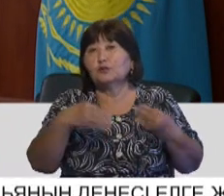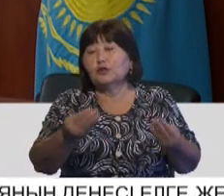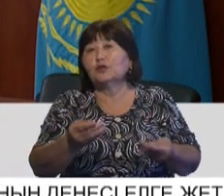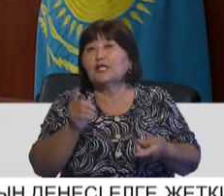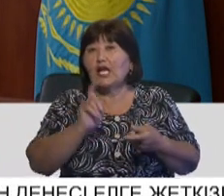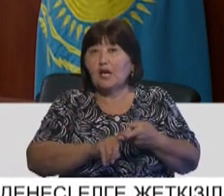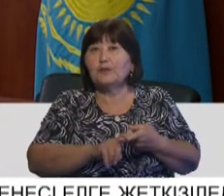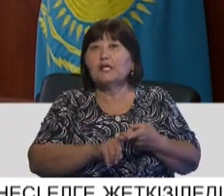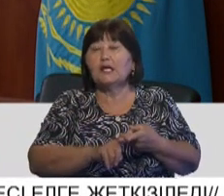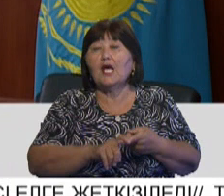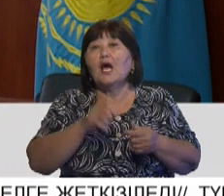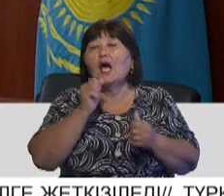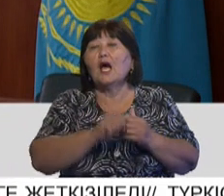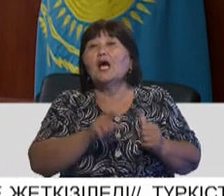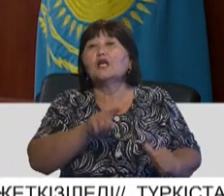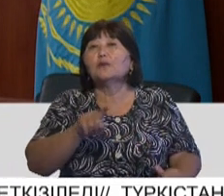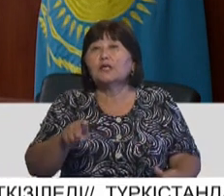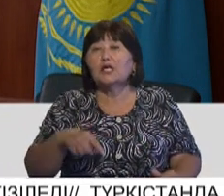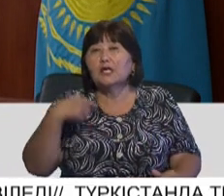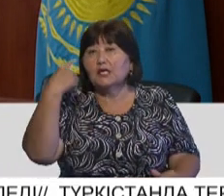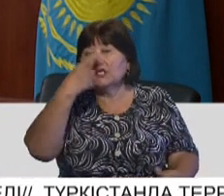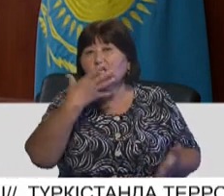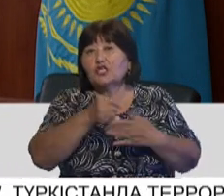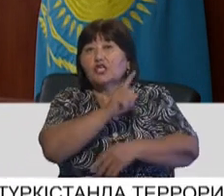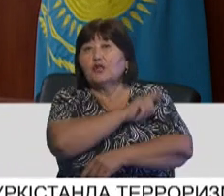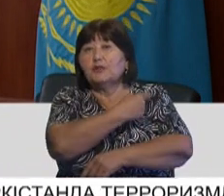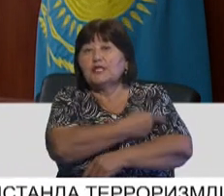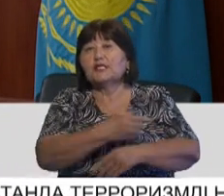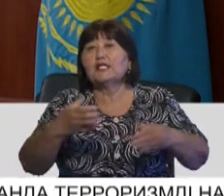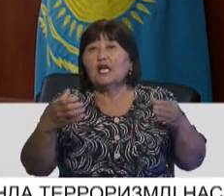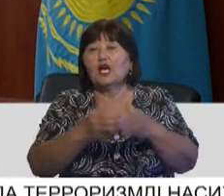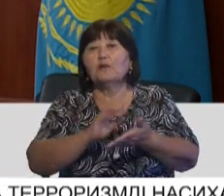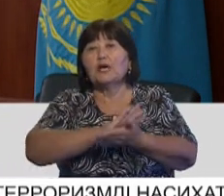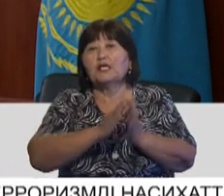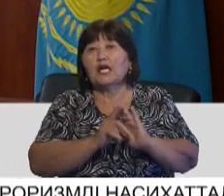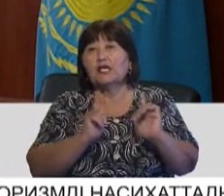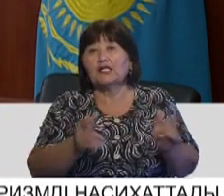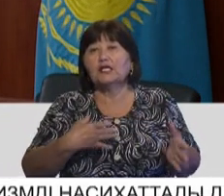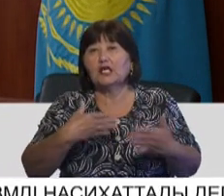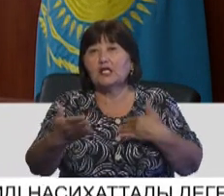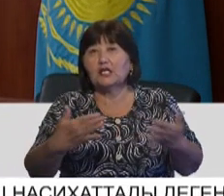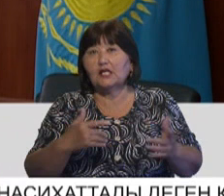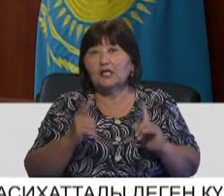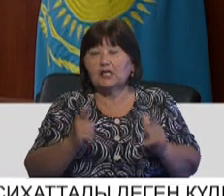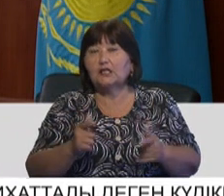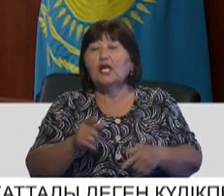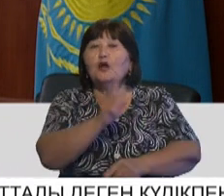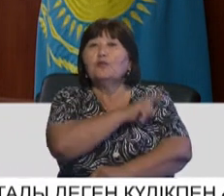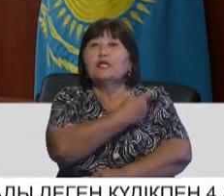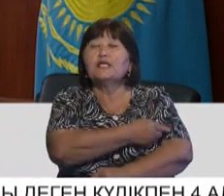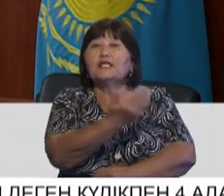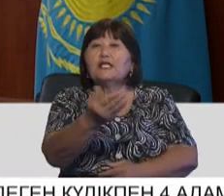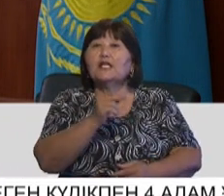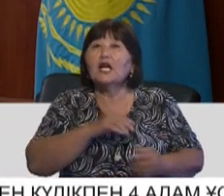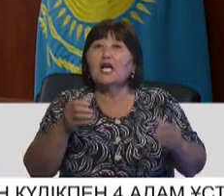тарапынан әрбір жеке медициналық компаниялармен шарттарға отырған. Яғни жеке медициналық компанияларда